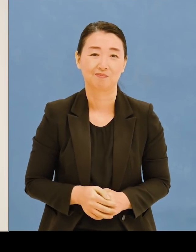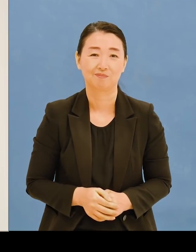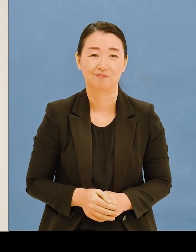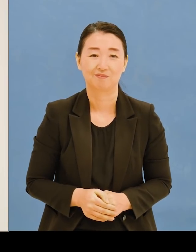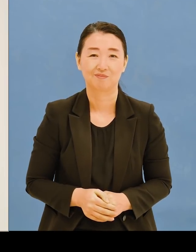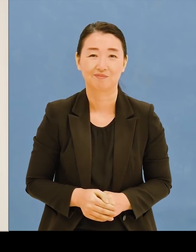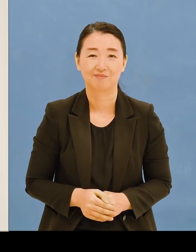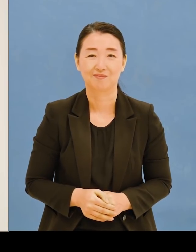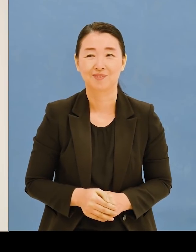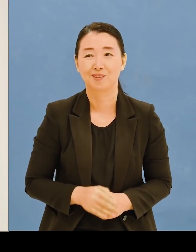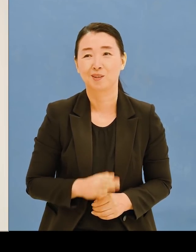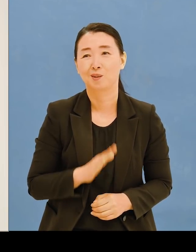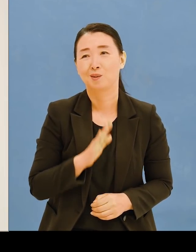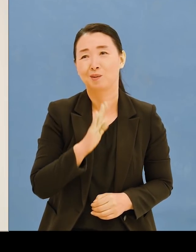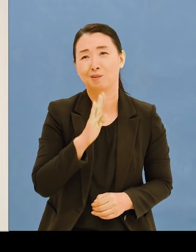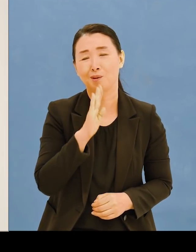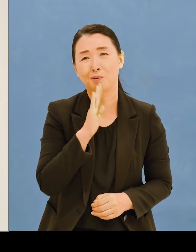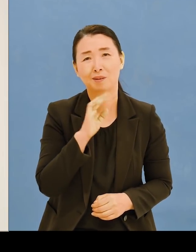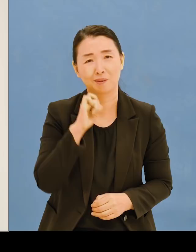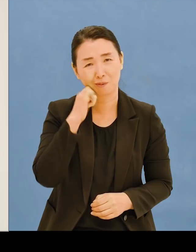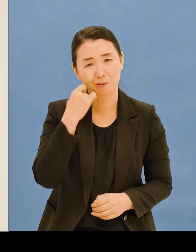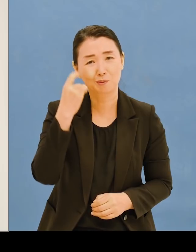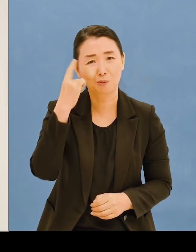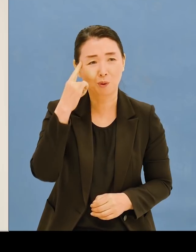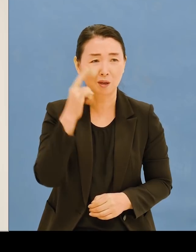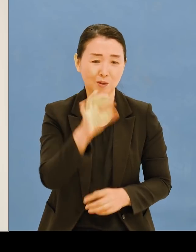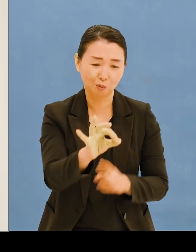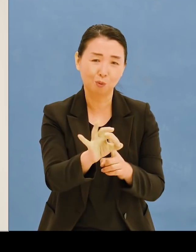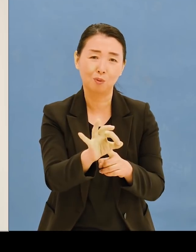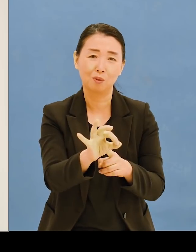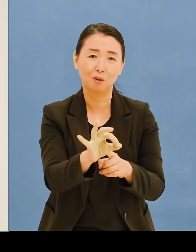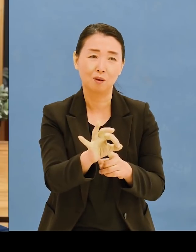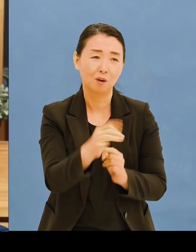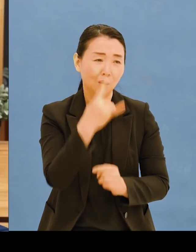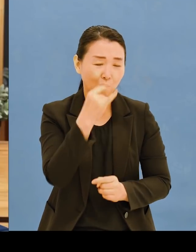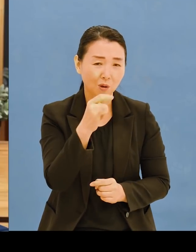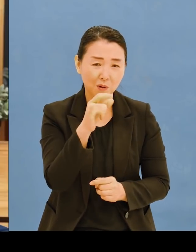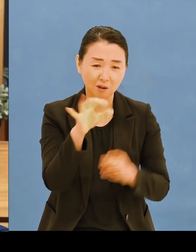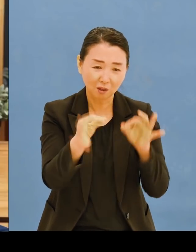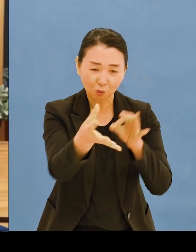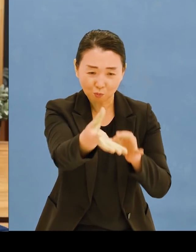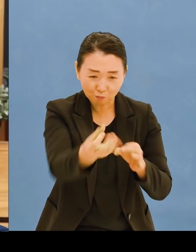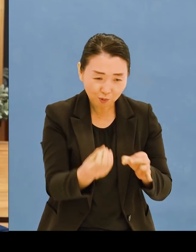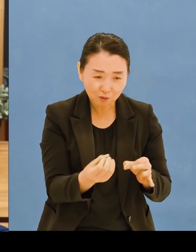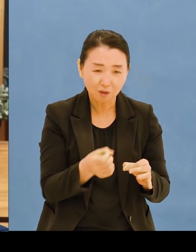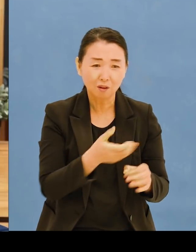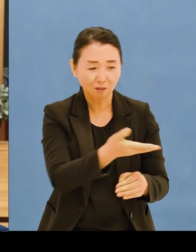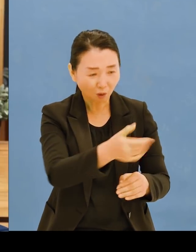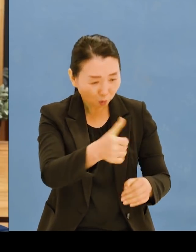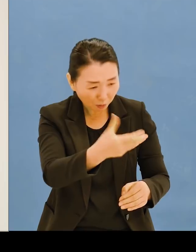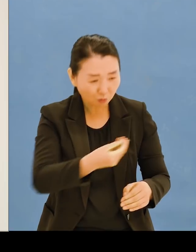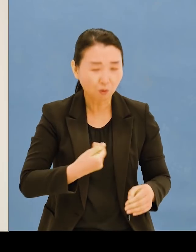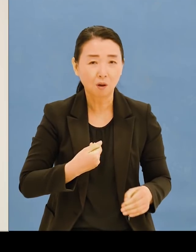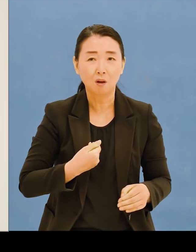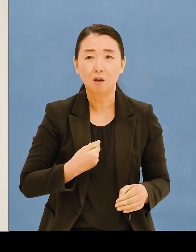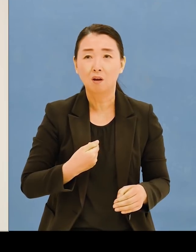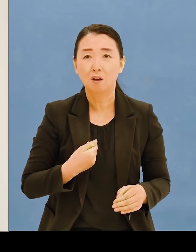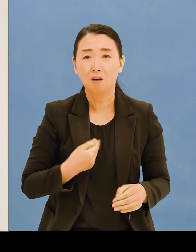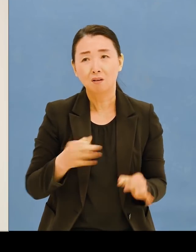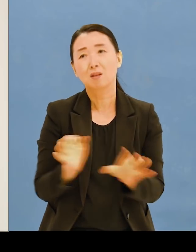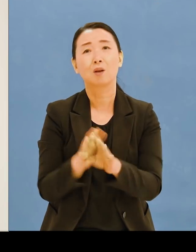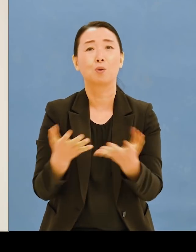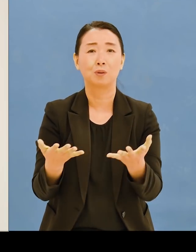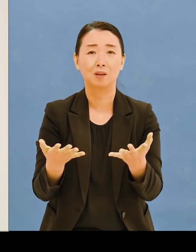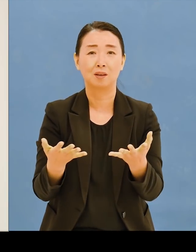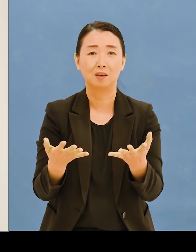그게 정말 너무 어려웠어요. 왜냐하면 이 돈 우리 엄마가 대출해서 준 그렇죠. 돈인데 그렇죠. 이 돈을 그냥 날리게